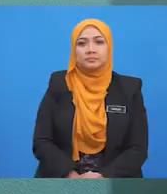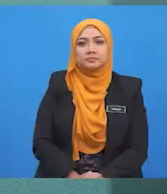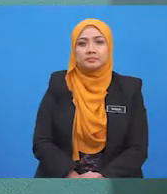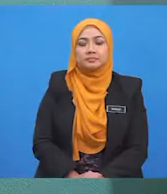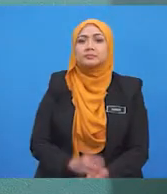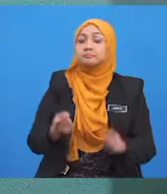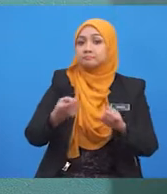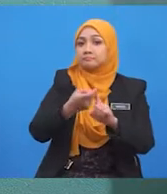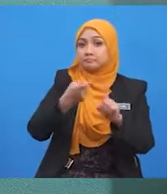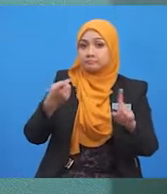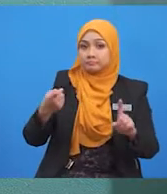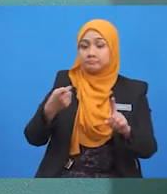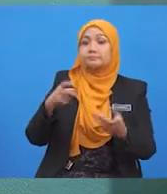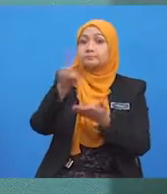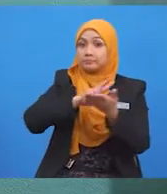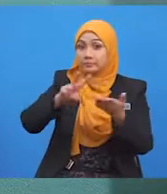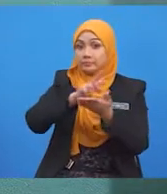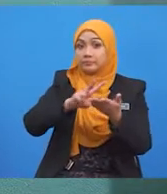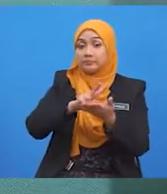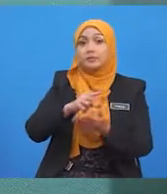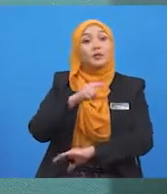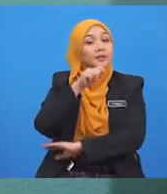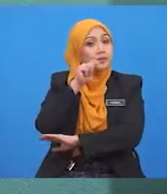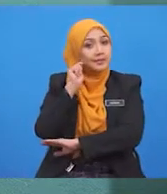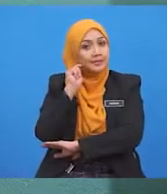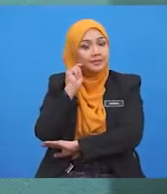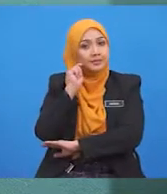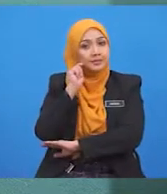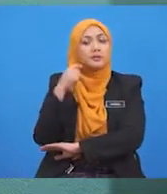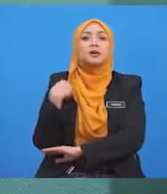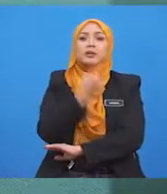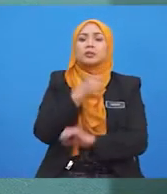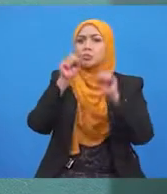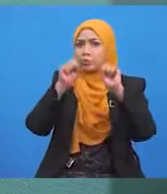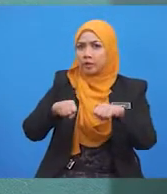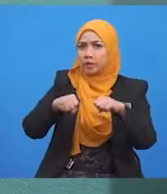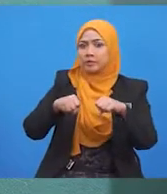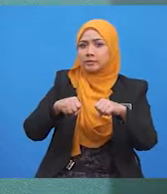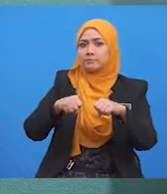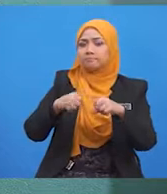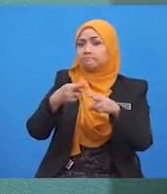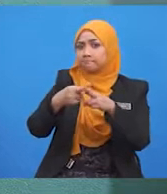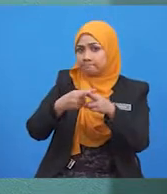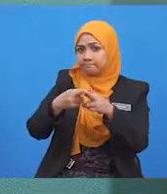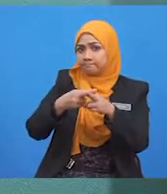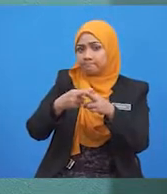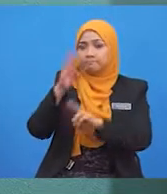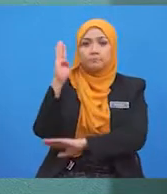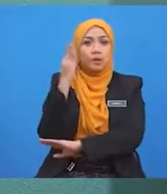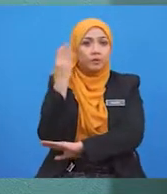daripada video yang gitu kongsikan kaji kita boleh simpulkan bahwa